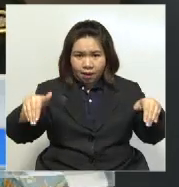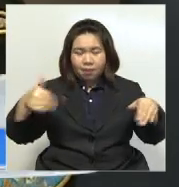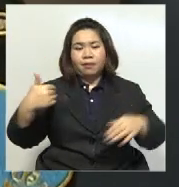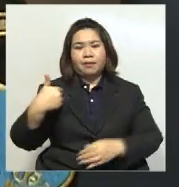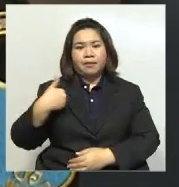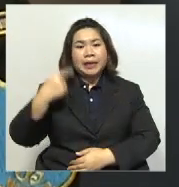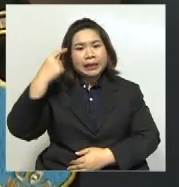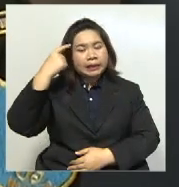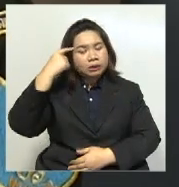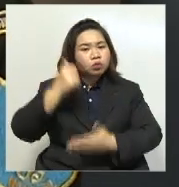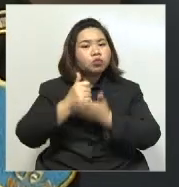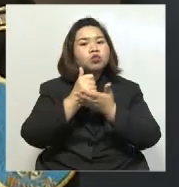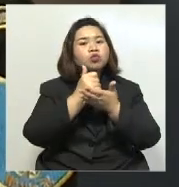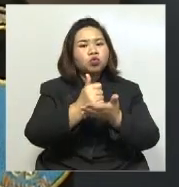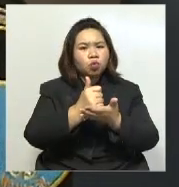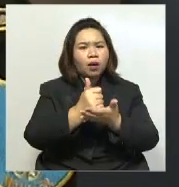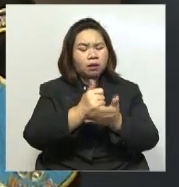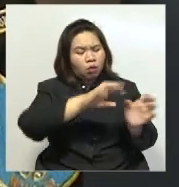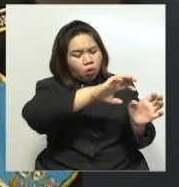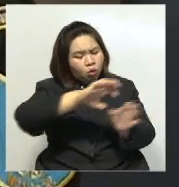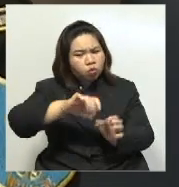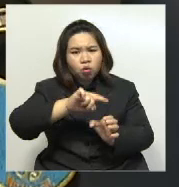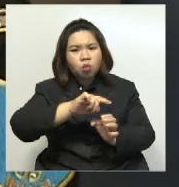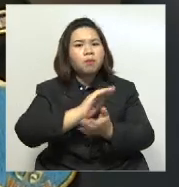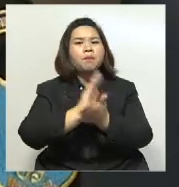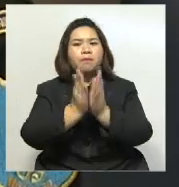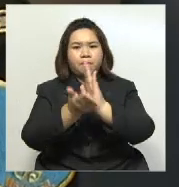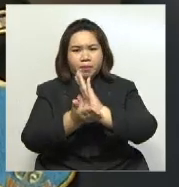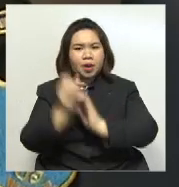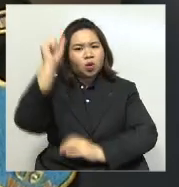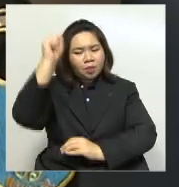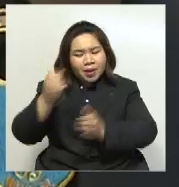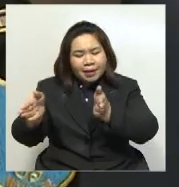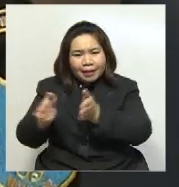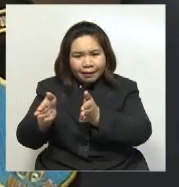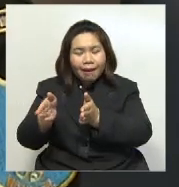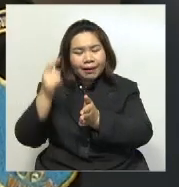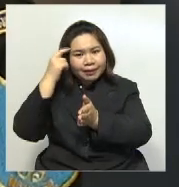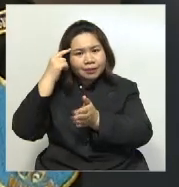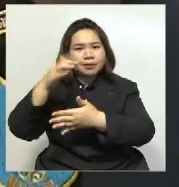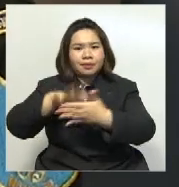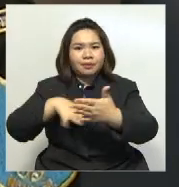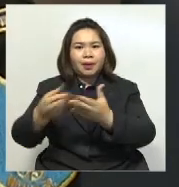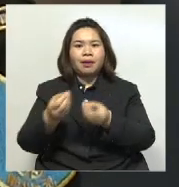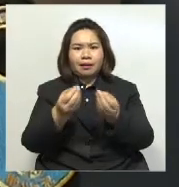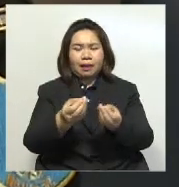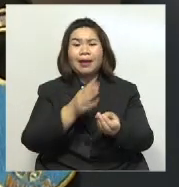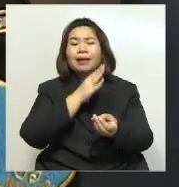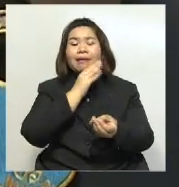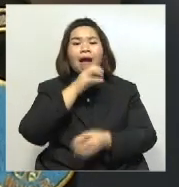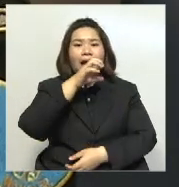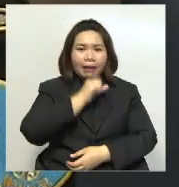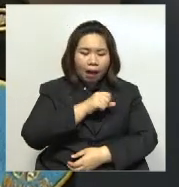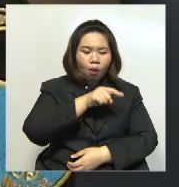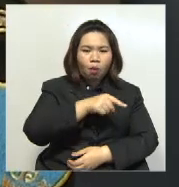าตรการในการส่งเสริมในการที่จะเปลี่ยนสภาพเปลี่ยนรถใหม่ให้กับผู้ประกอบการนะครับในการที่จะนำรถเก่าเอา